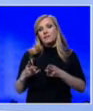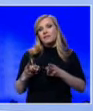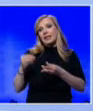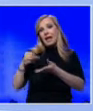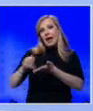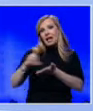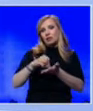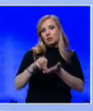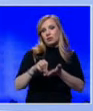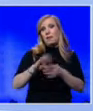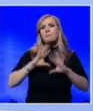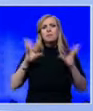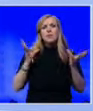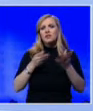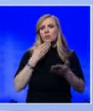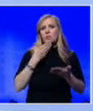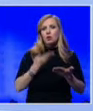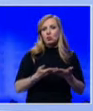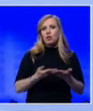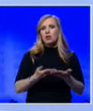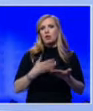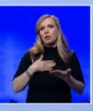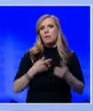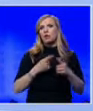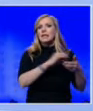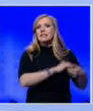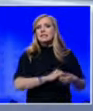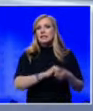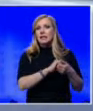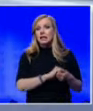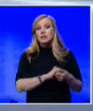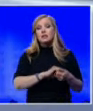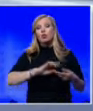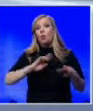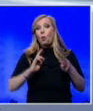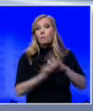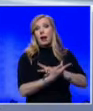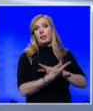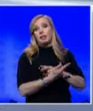Всички тези предложения, които идват от синдикатите, са точно в двете обратни посоки.